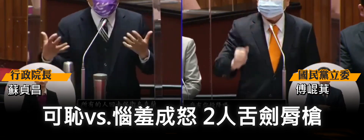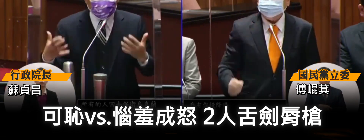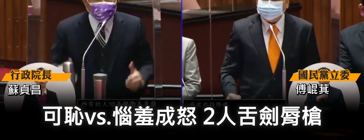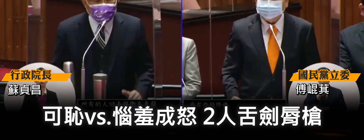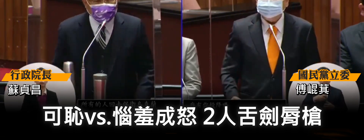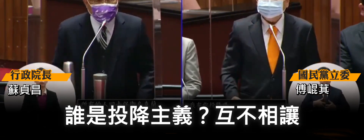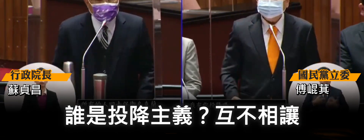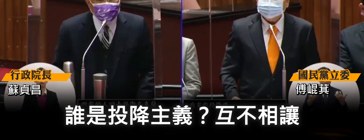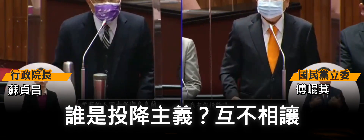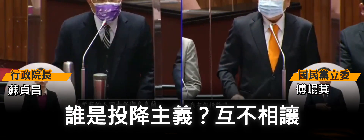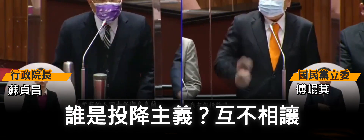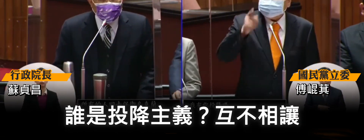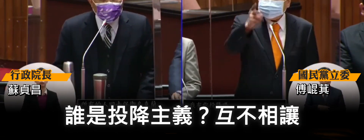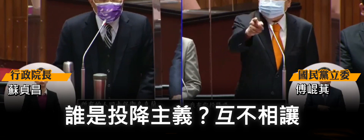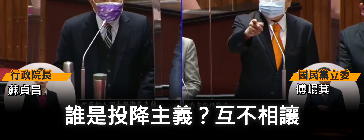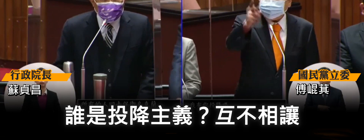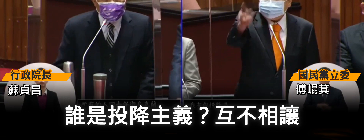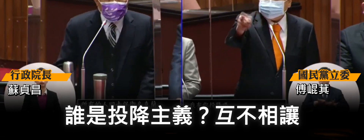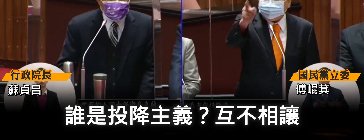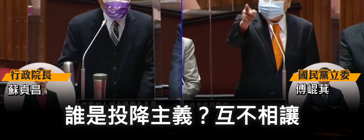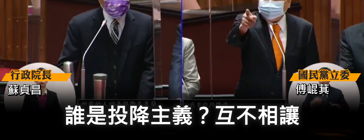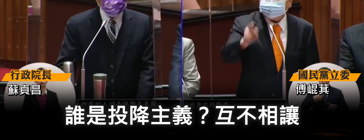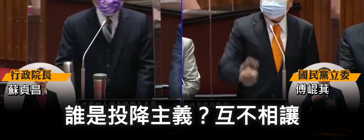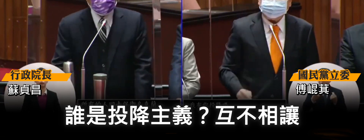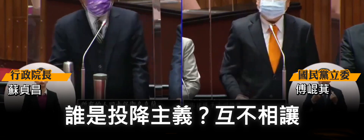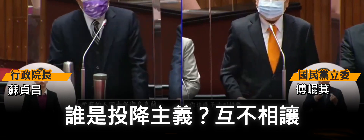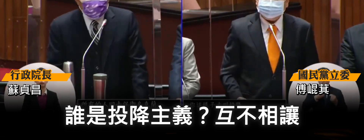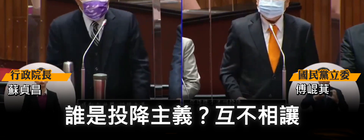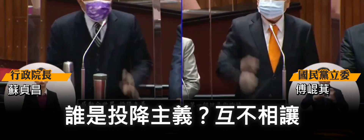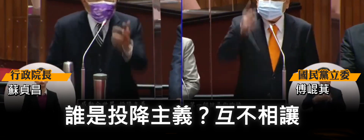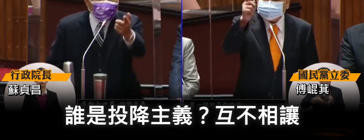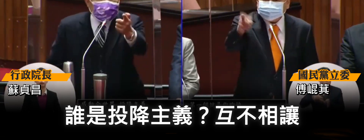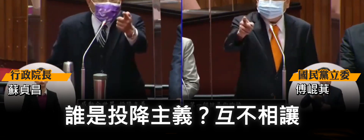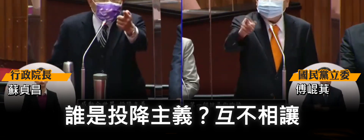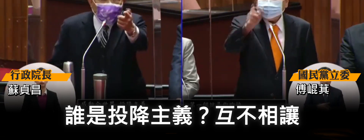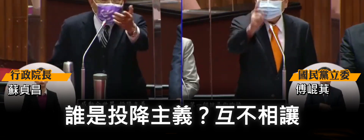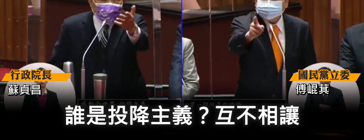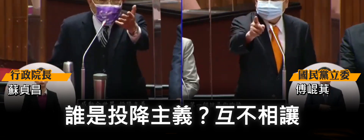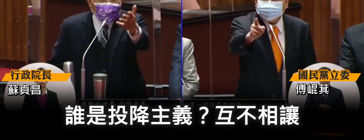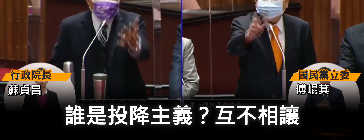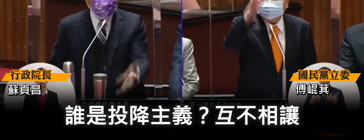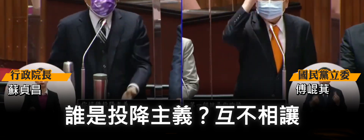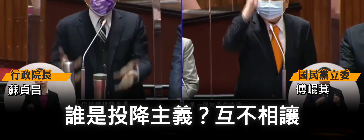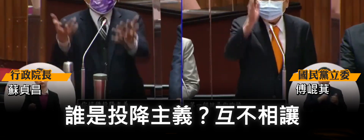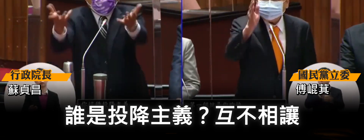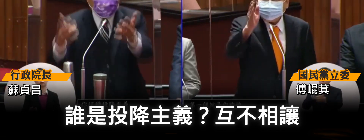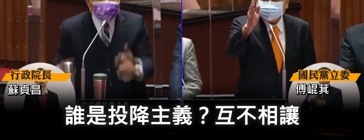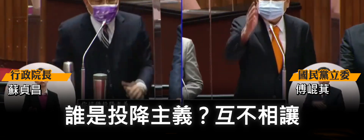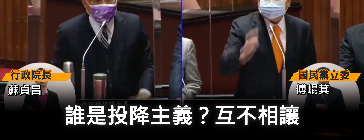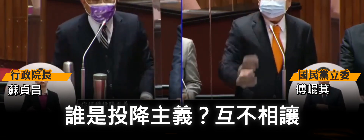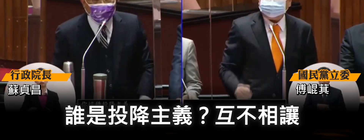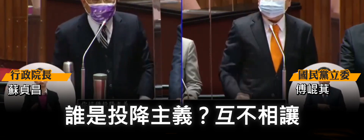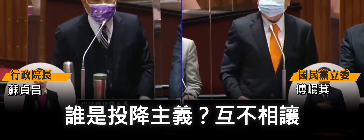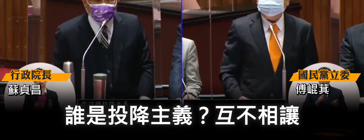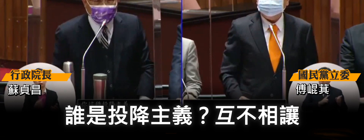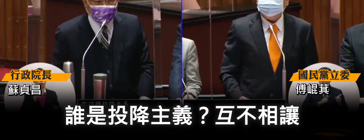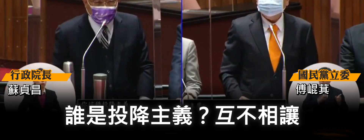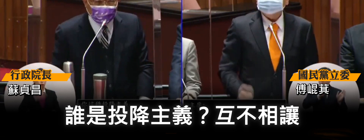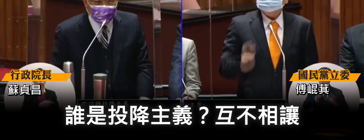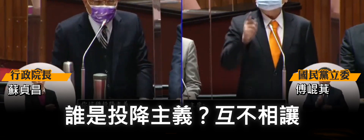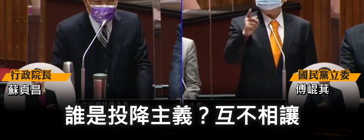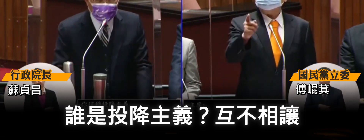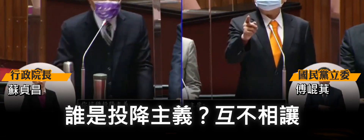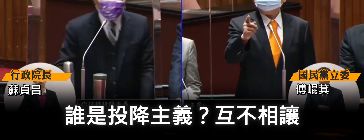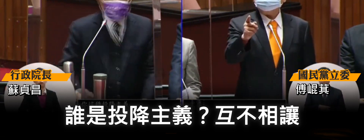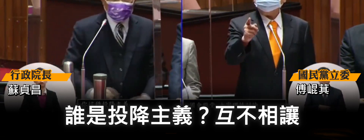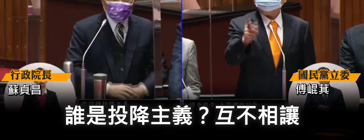恼羞成怒。今天本席要国防部长上来，就是叫 你两个 知道，你 早就被俄罗斯拿